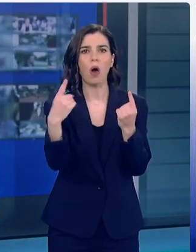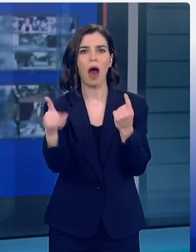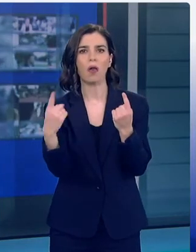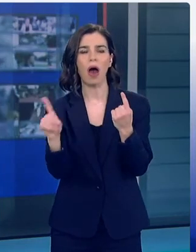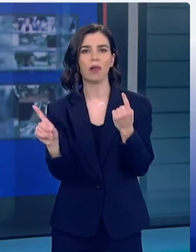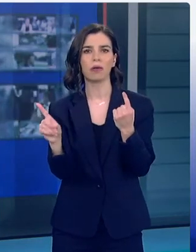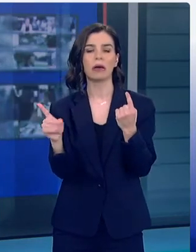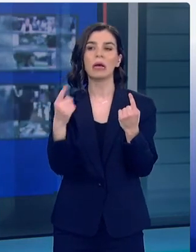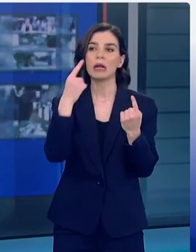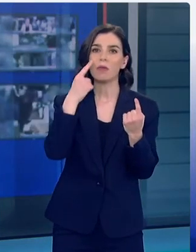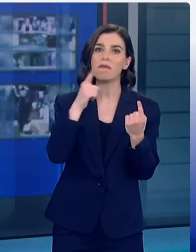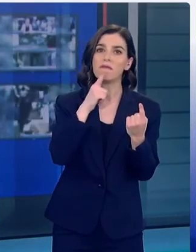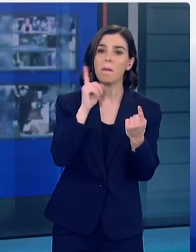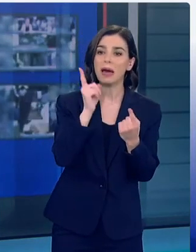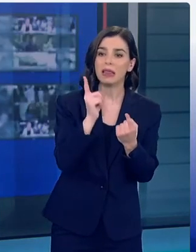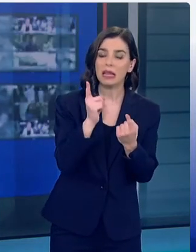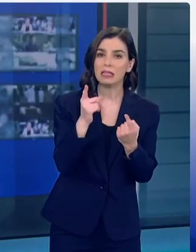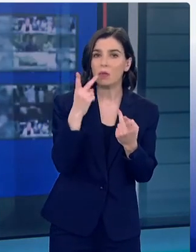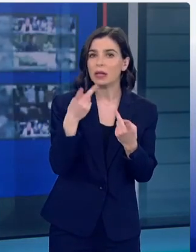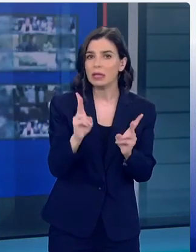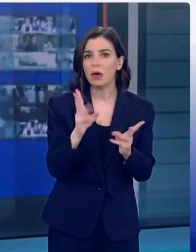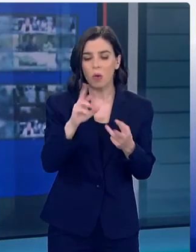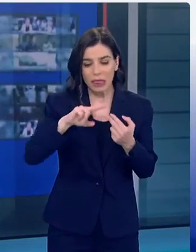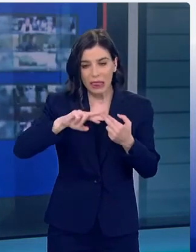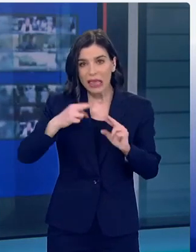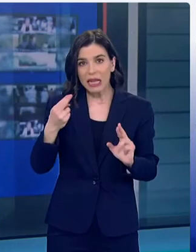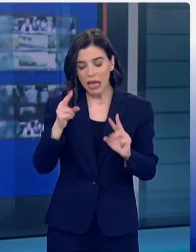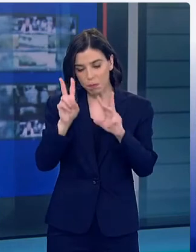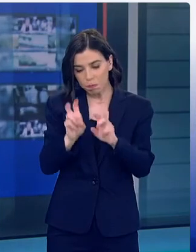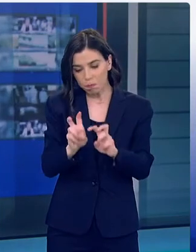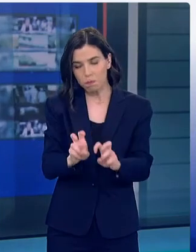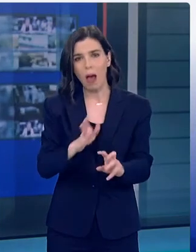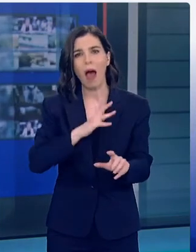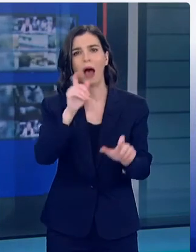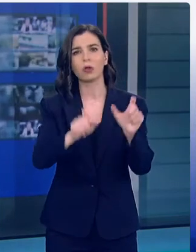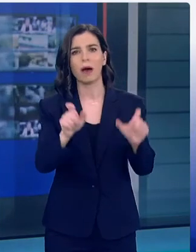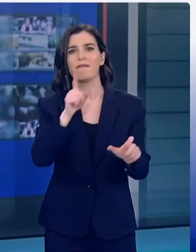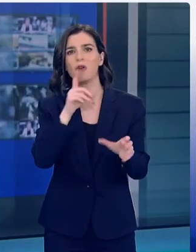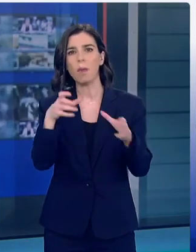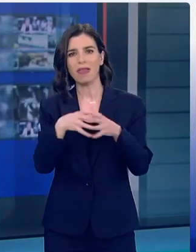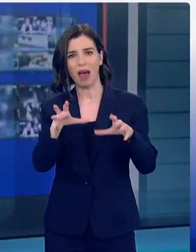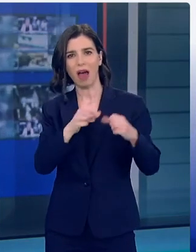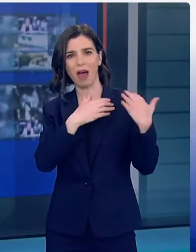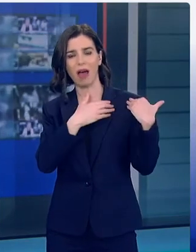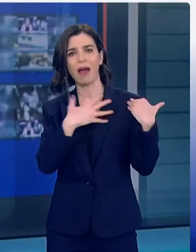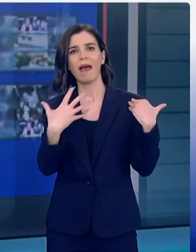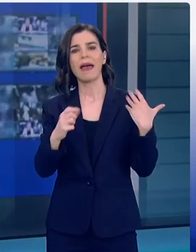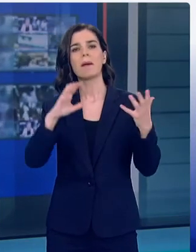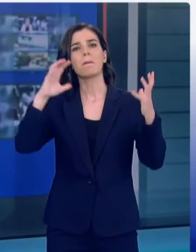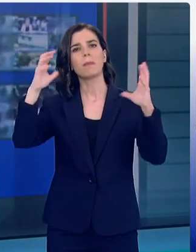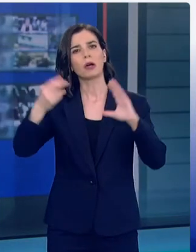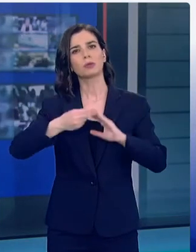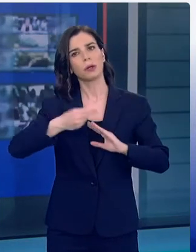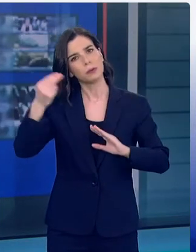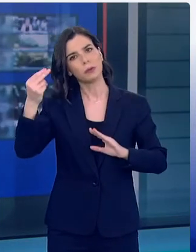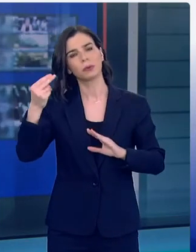κατά πόσον ισχύουν κάποιες τέτοιες παρατηρήσεις, μελετώντας το DNA των ανθρώπων. Και αυτή η ομάδα που το έχει αναλάβει έχει παγκόσμιο κύρος και